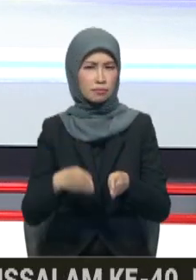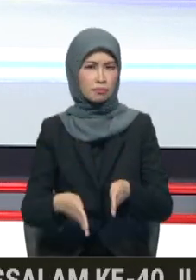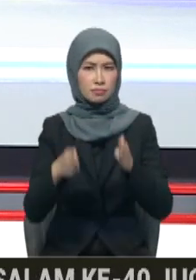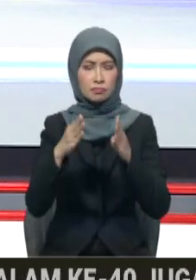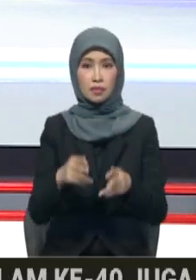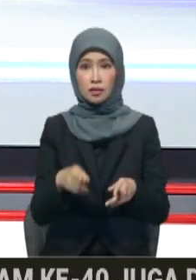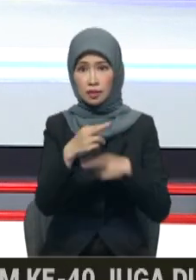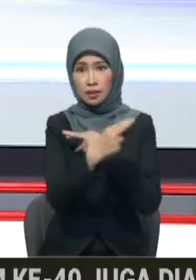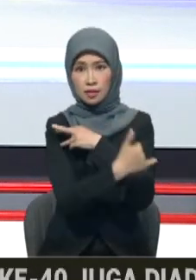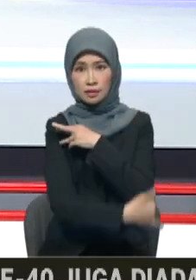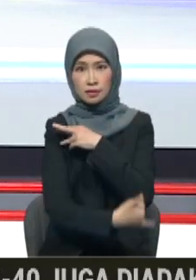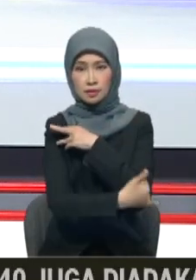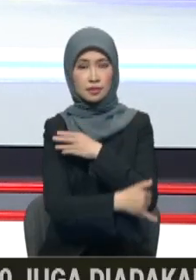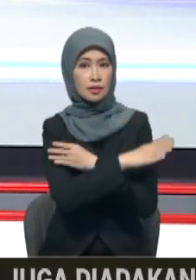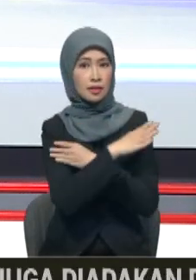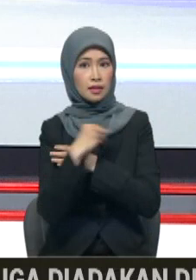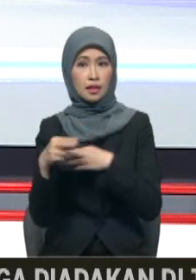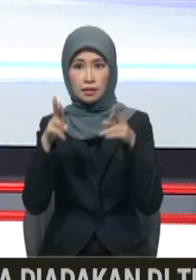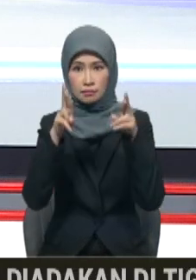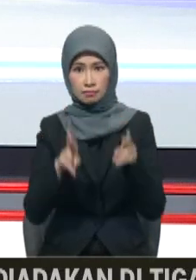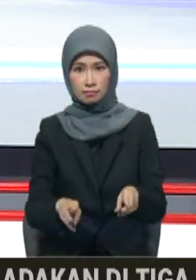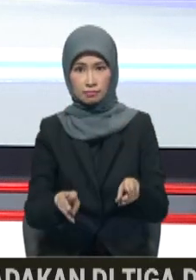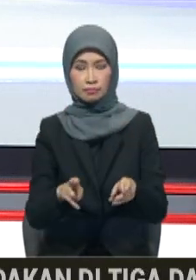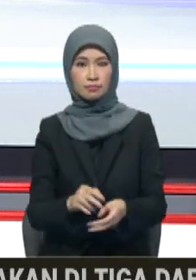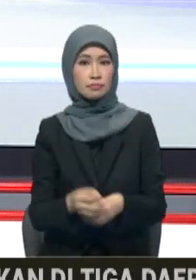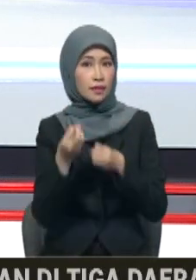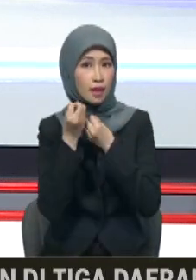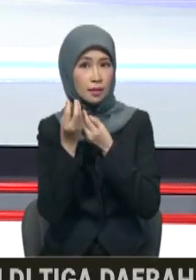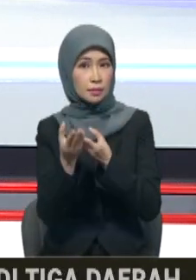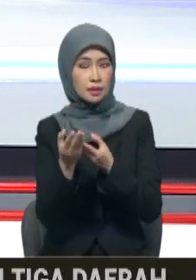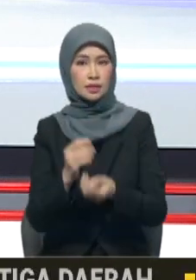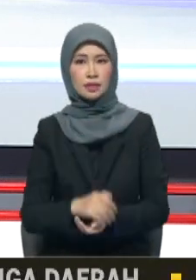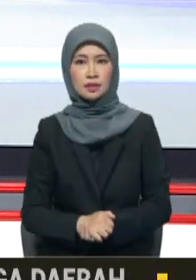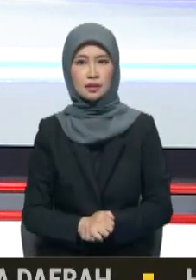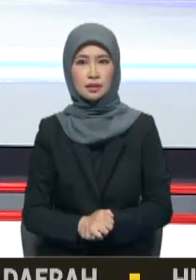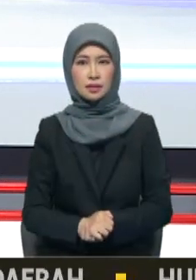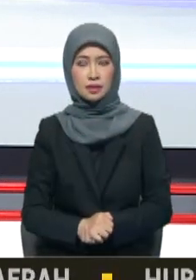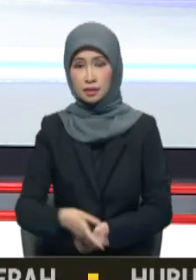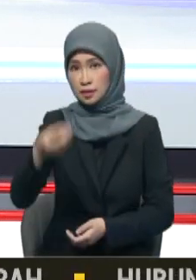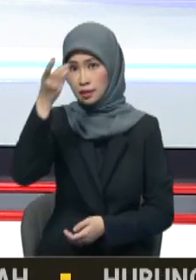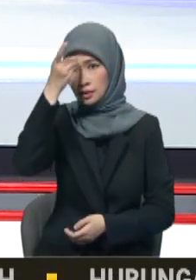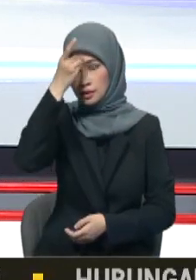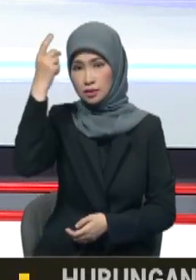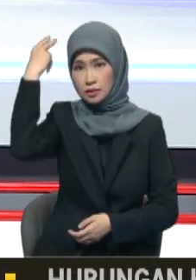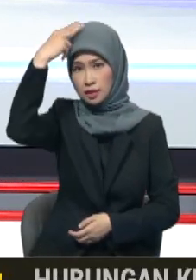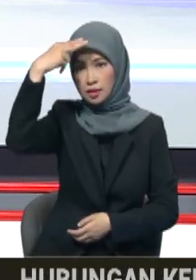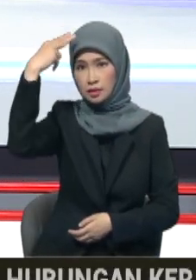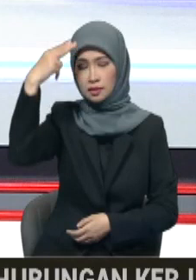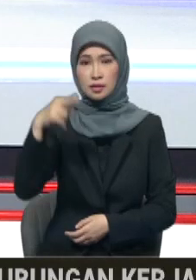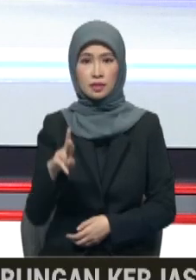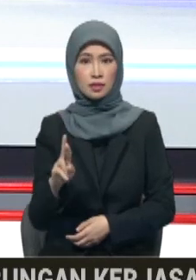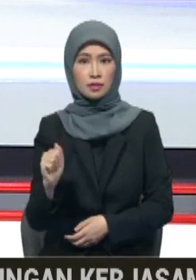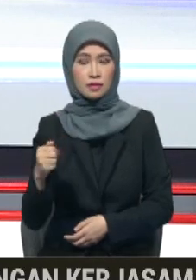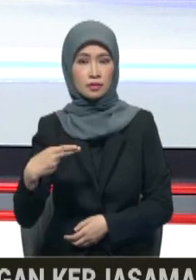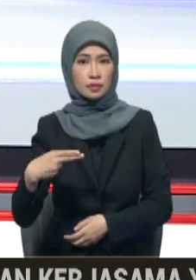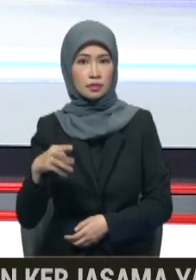rakyat harapan tersebut disuarakan semasa yang berhormat pihin orang kaya seri Lela Datuk Seri Setia Awang Haji Abdul Rahman bin Datuk Setia